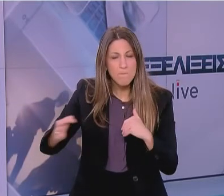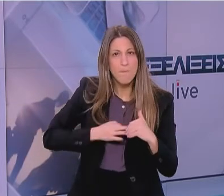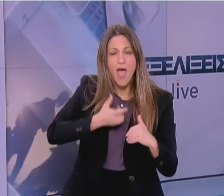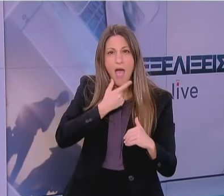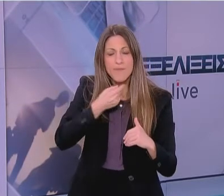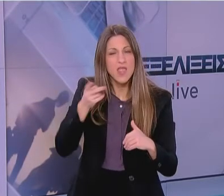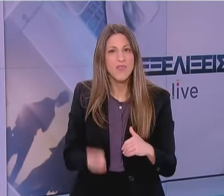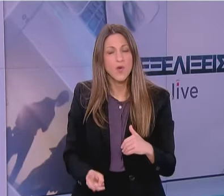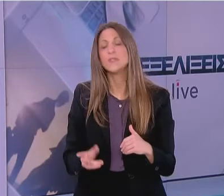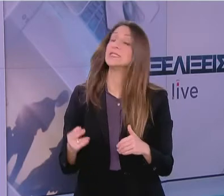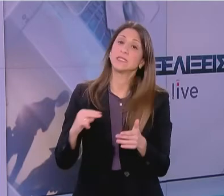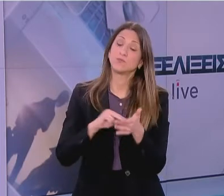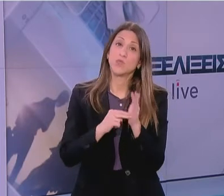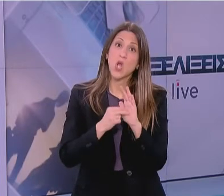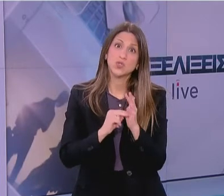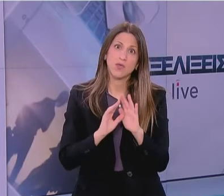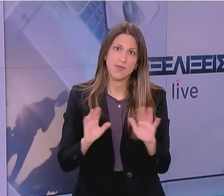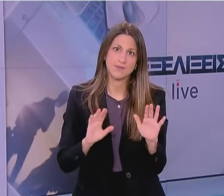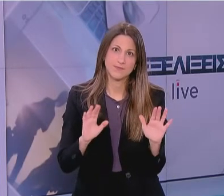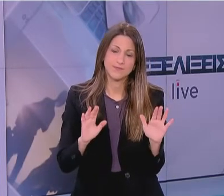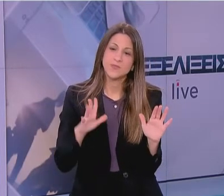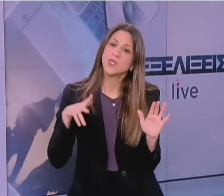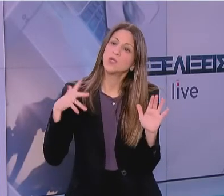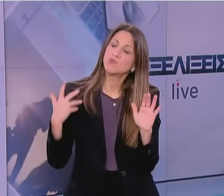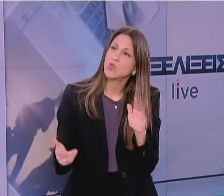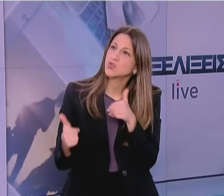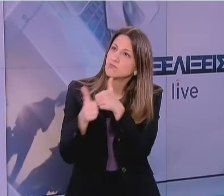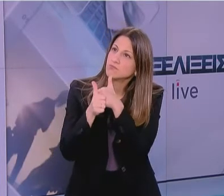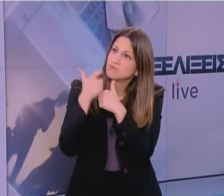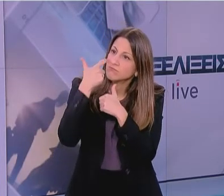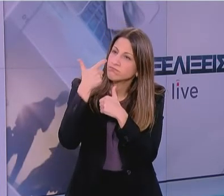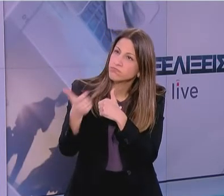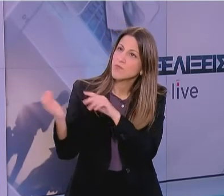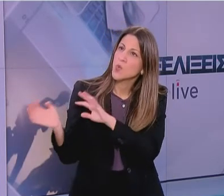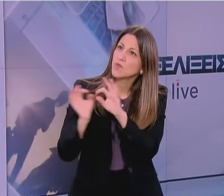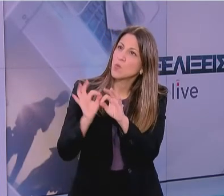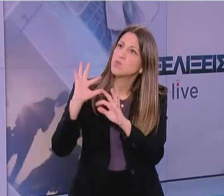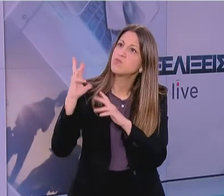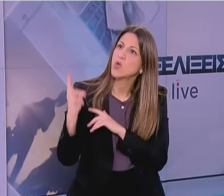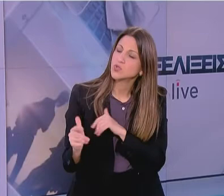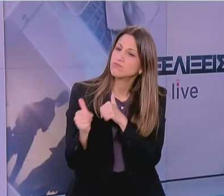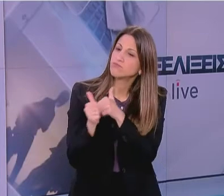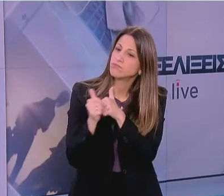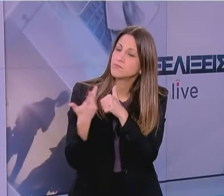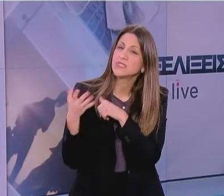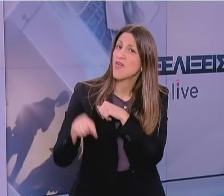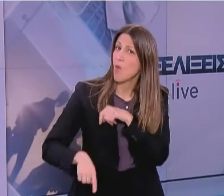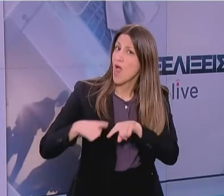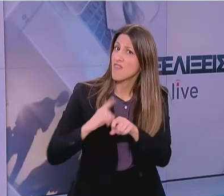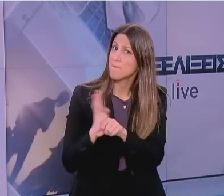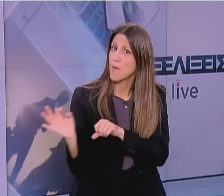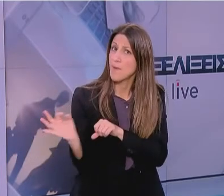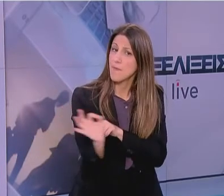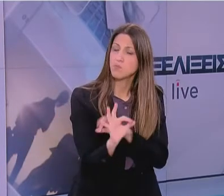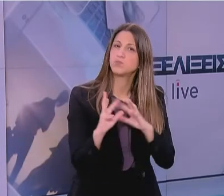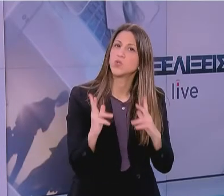λοιπόν πάρα πολύ προσοχή στο πώς γίνεται η επιτήρηση και πώς κατορθώνουμε την καλή παρακολούθηση της επιδημίας στη χώρα μας. Νομίζω